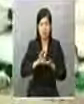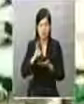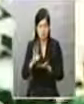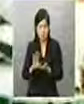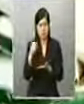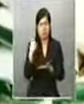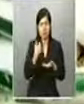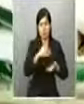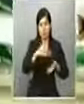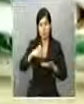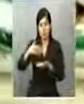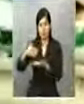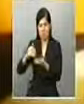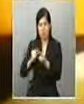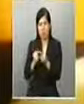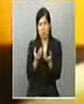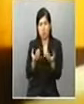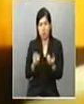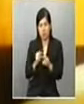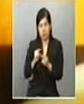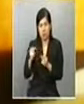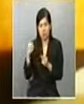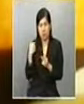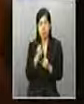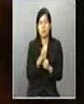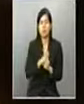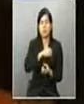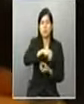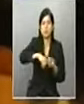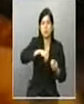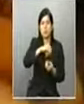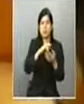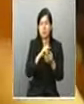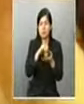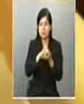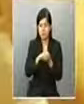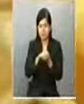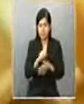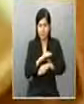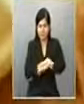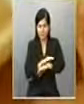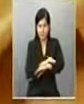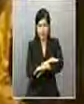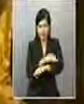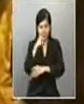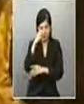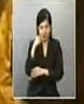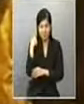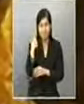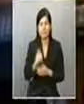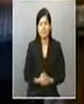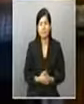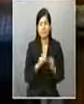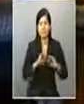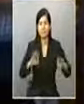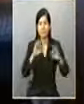ออกสินค้าหลายประเภทของไทยแล้วธุรกิจในแง่ของการบริการเช่นการนวดแผนไทยสปาเนื่องจากมีข้อจำกัดในเรื่องของ